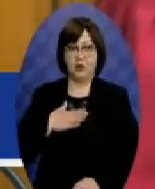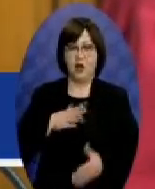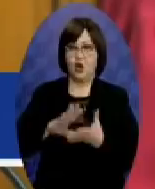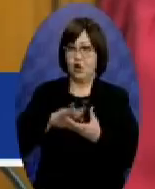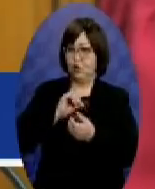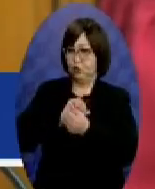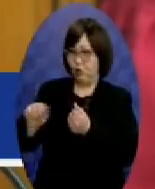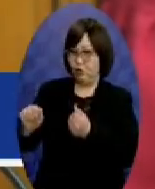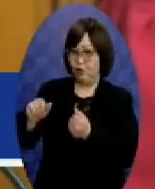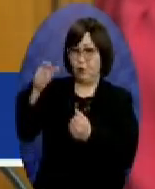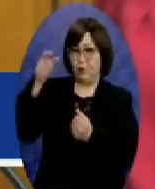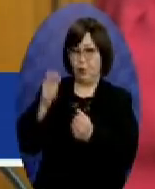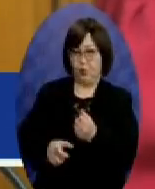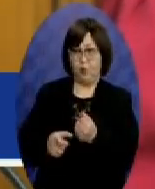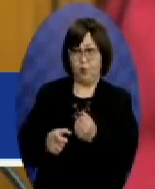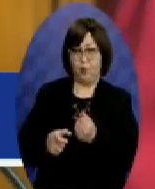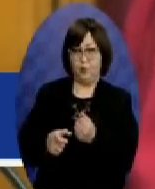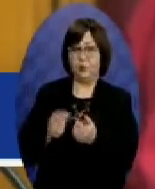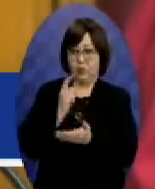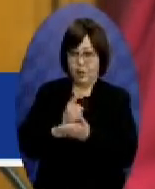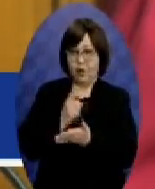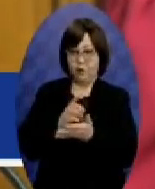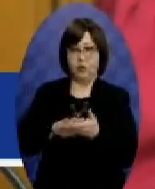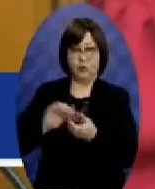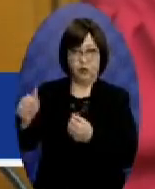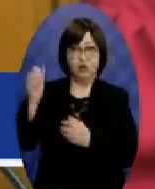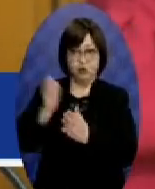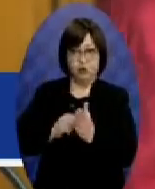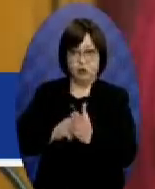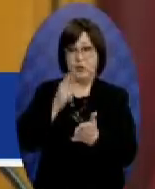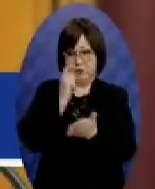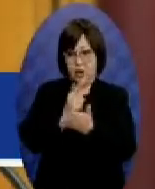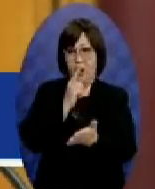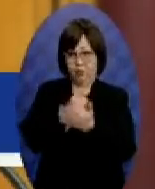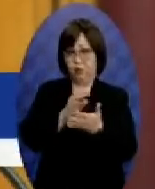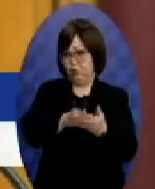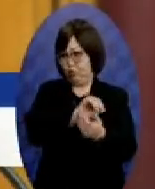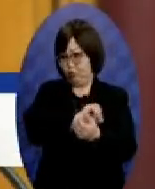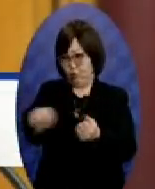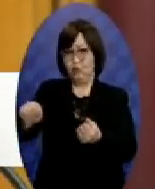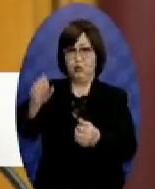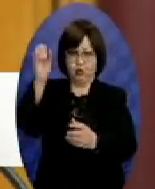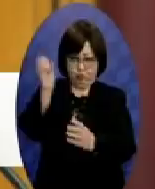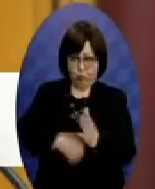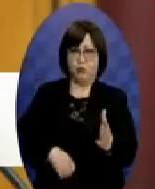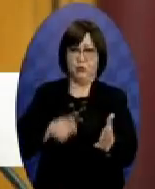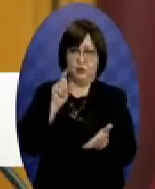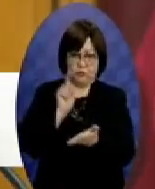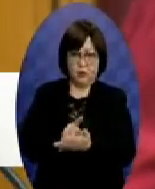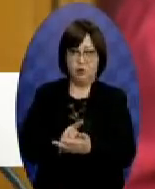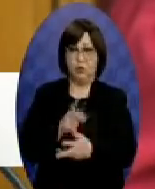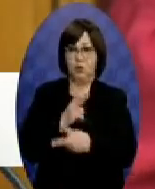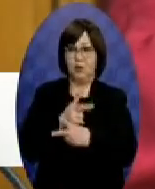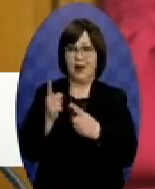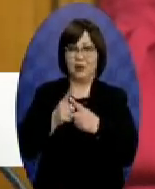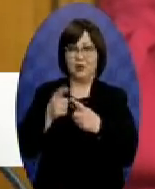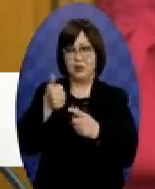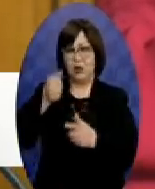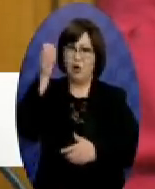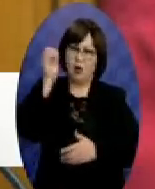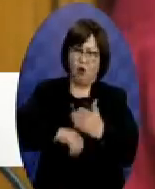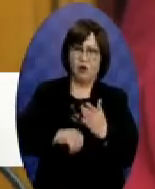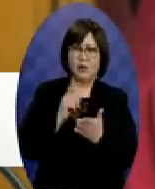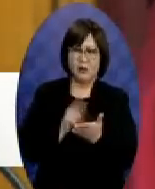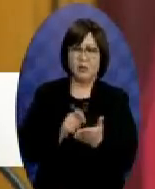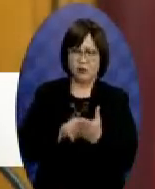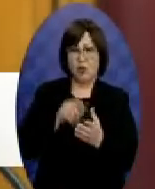төлөгч төлөх ёстой байвал төлүүлэх ёстой тэр зар зүйл заалтыг сайн хийж өгөөрэй. Ингэхгүй